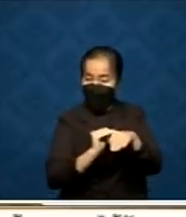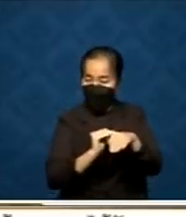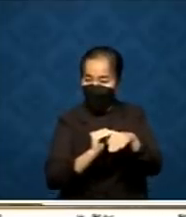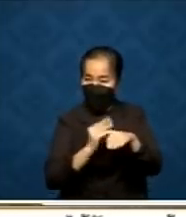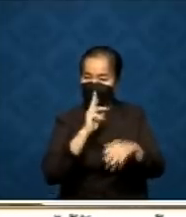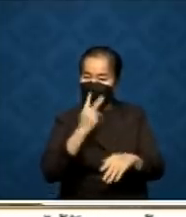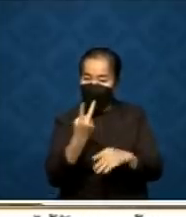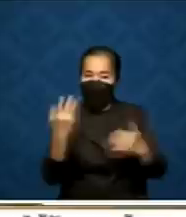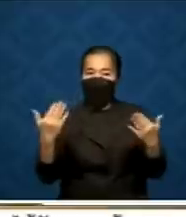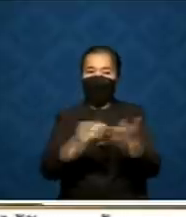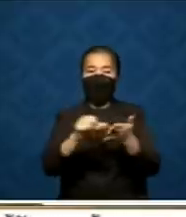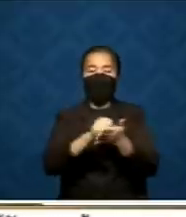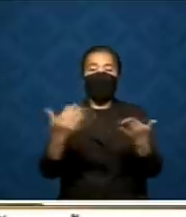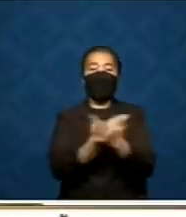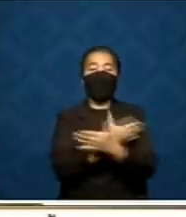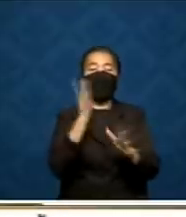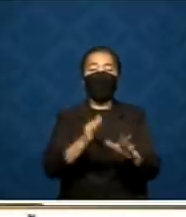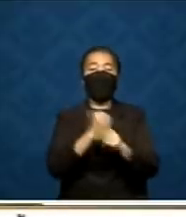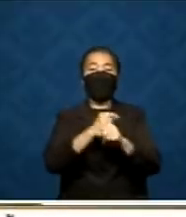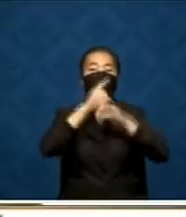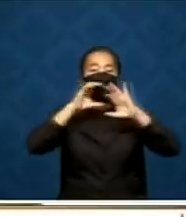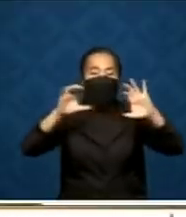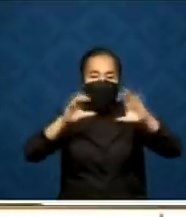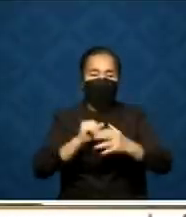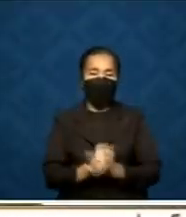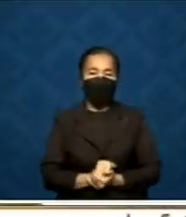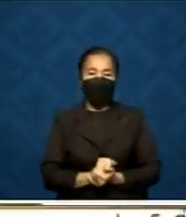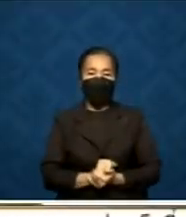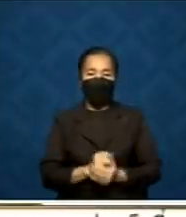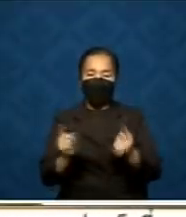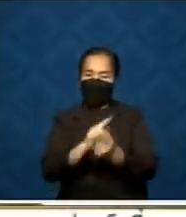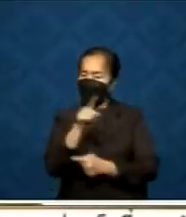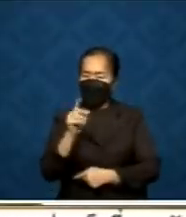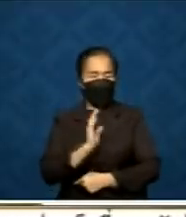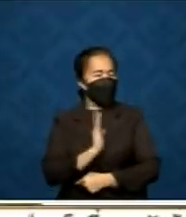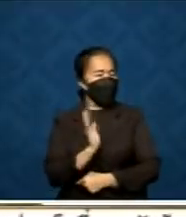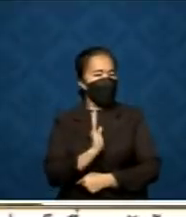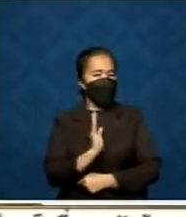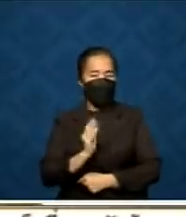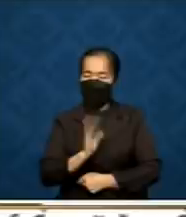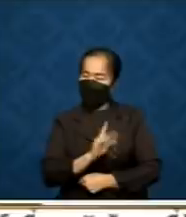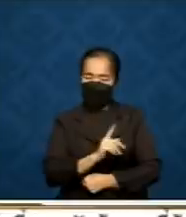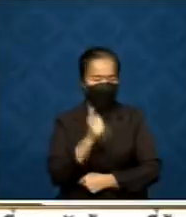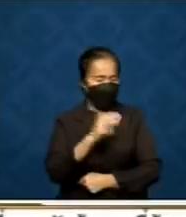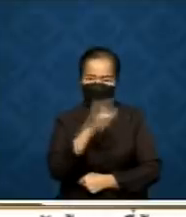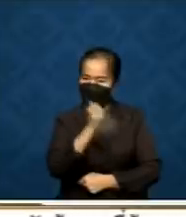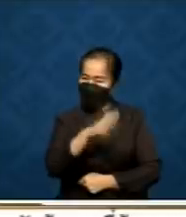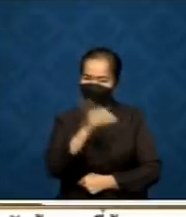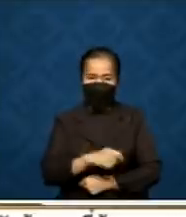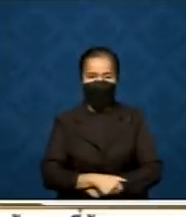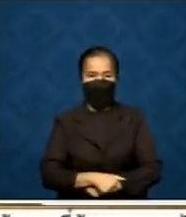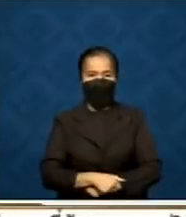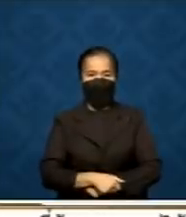ให้เขาจัดการแต่แม้กระนั้นสังคมก็ไม่เอาใช้ไม่ได้มันนิติรัฐมัน